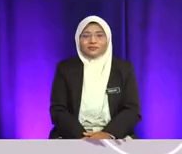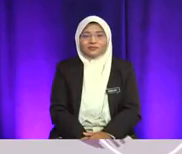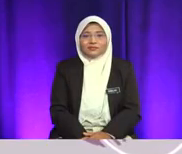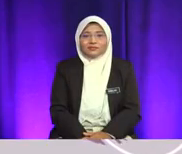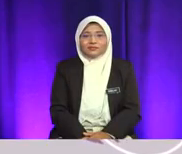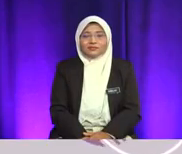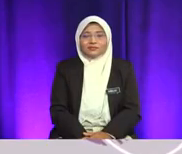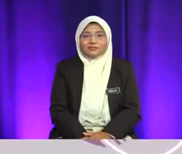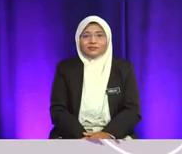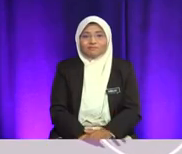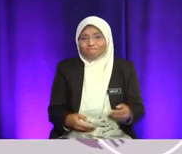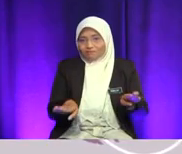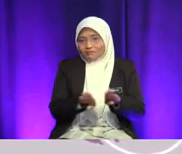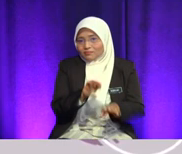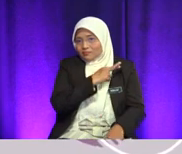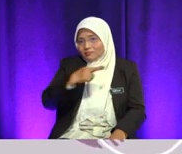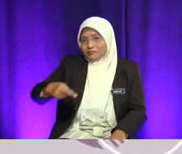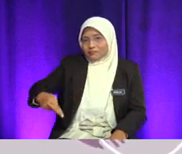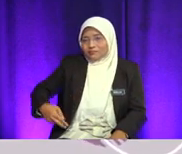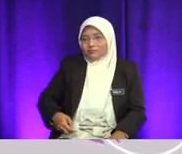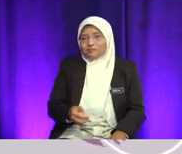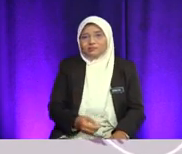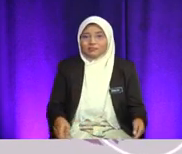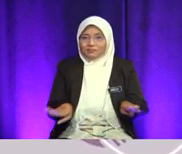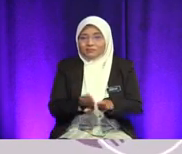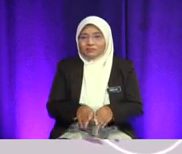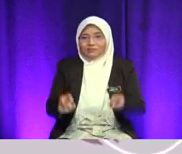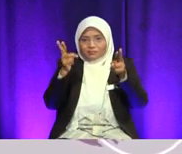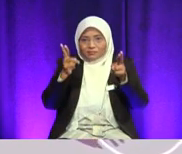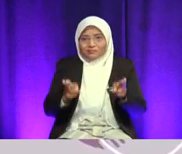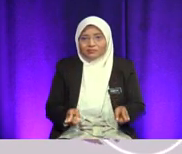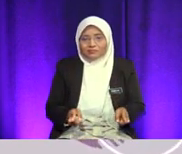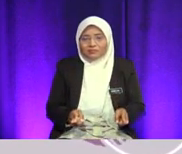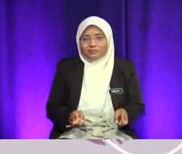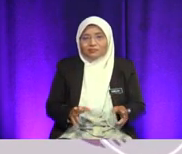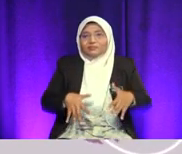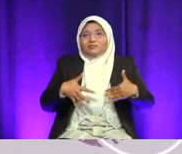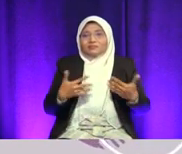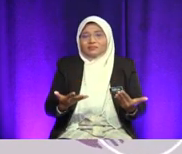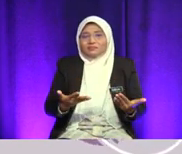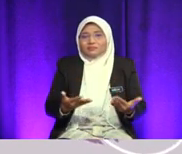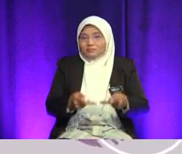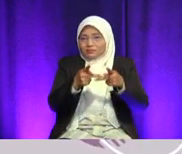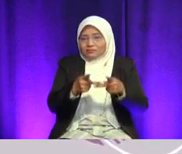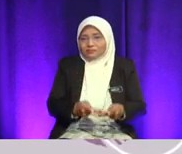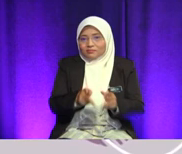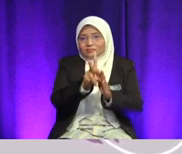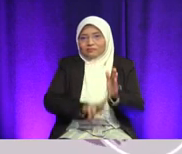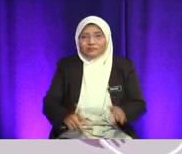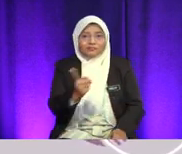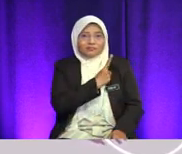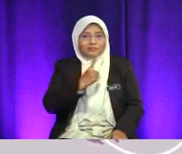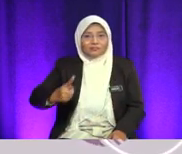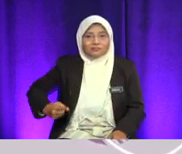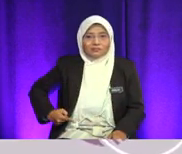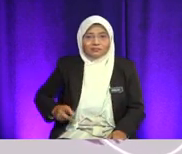sebagai rakyat yang patriotik Apakah cadangan anda untuk mengungkapkan kedaulatan negara cadangan saya untuk mengekangkan